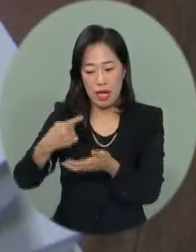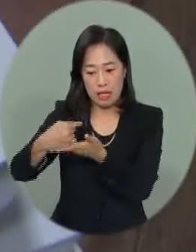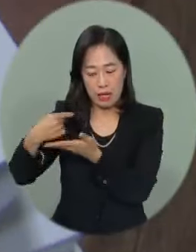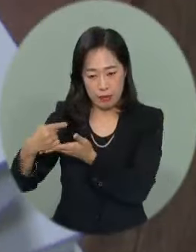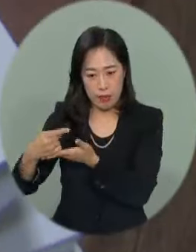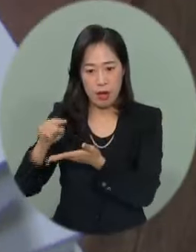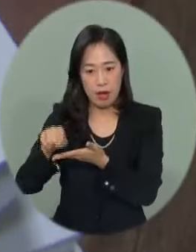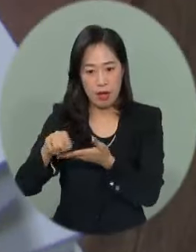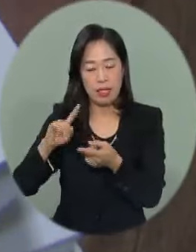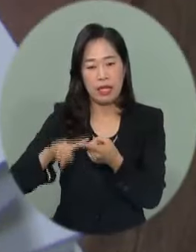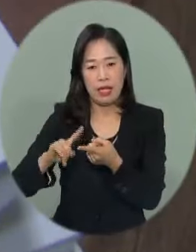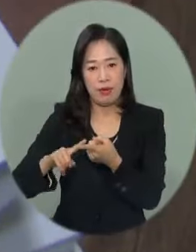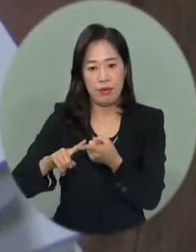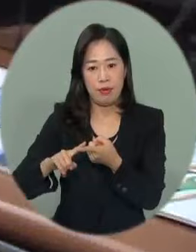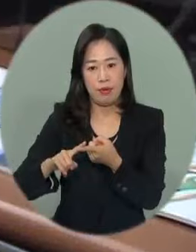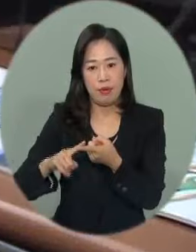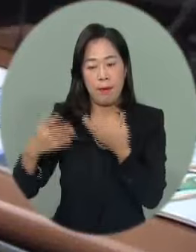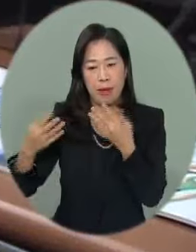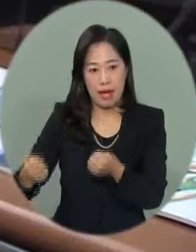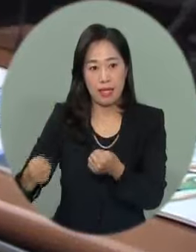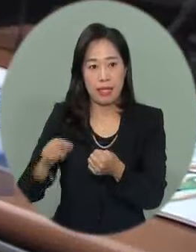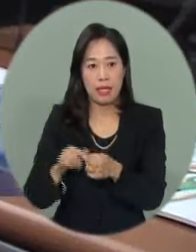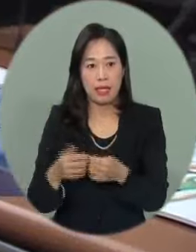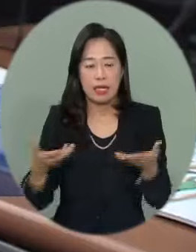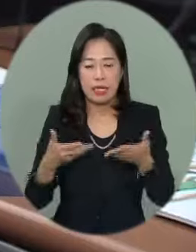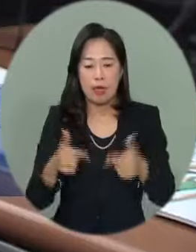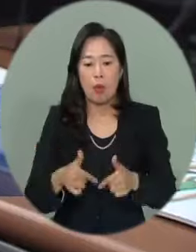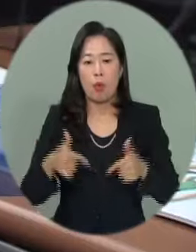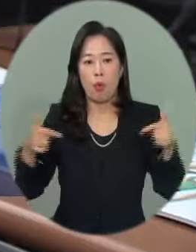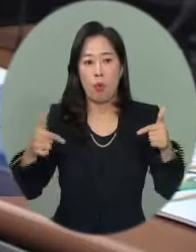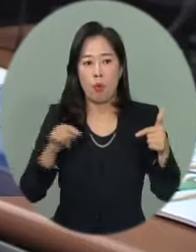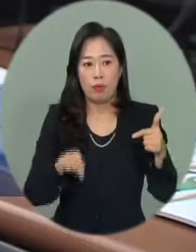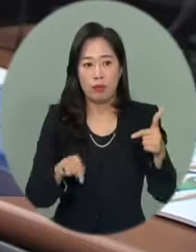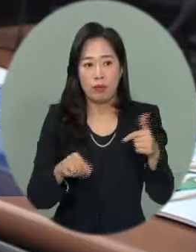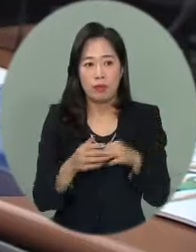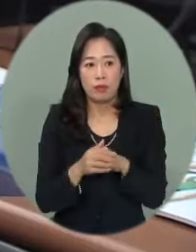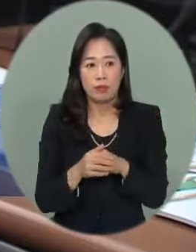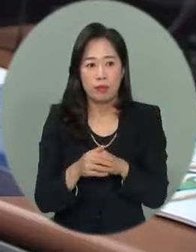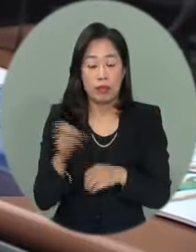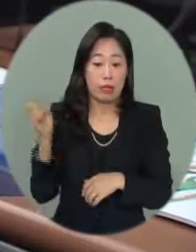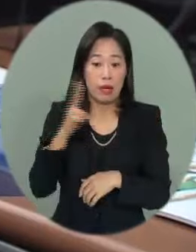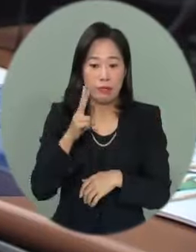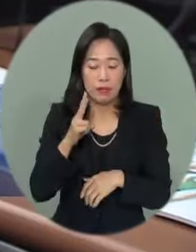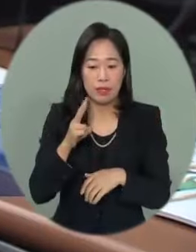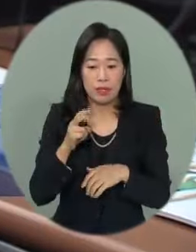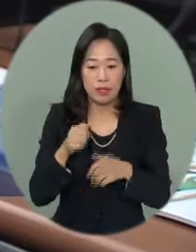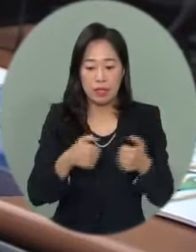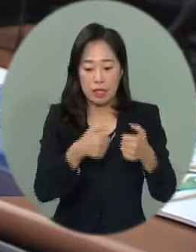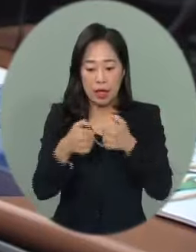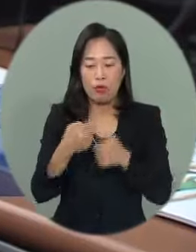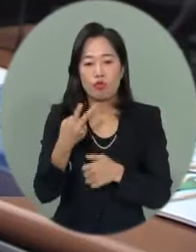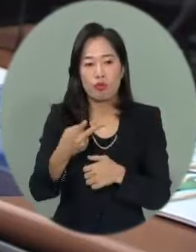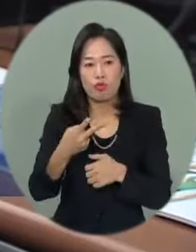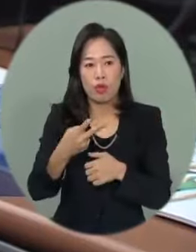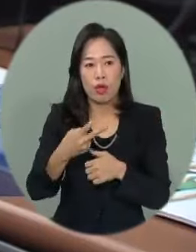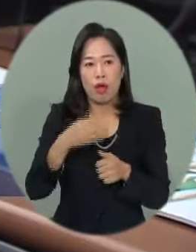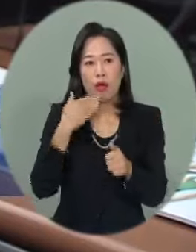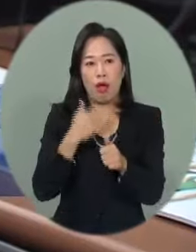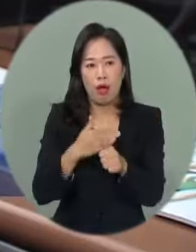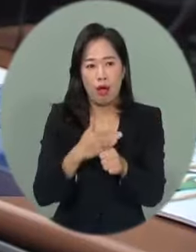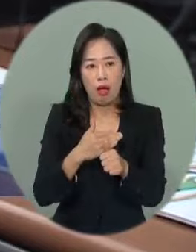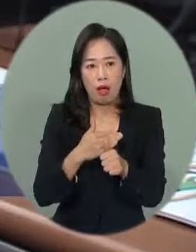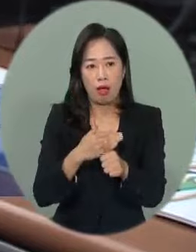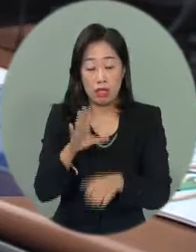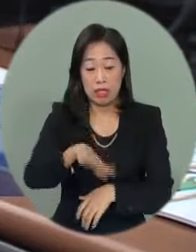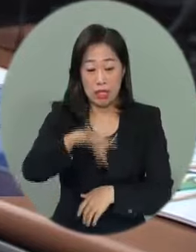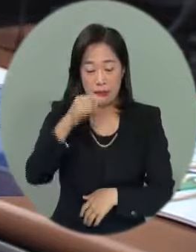그대로여서 업무는 늘어났습니다. 갑자기 상담사 두 명을 끊어본다? 끊는다? 그럼 요일을 어떻게 해가라고? 초창기 내내 나 혼자서